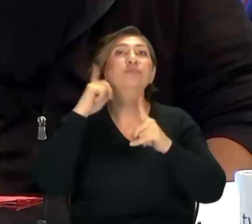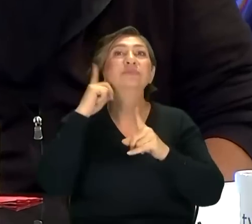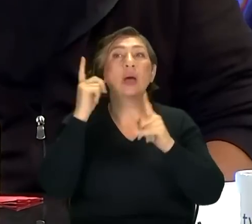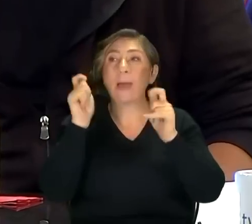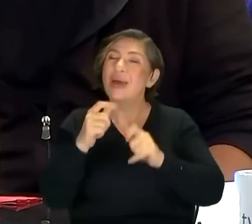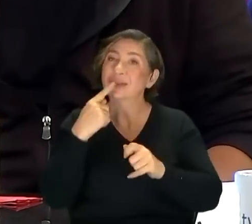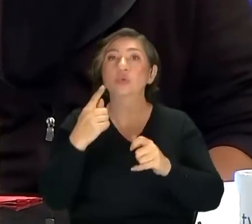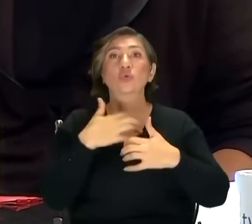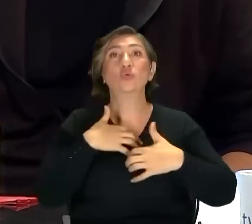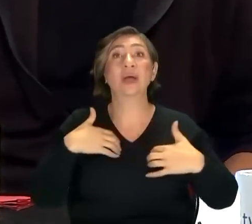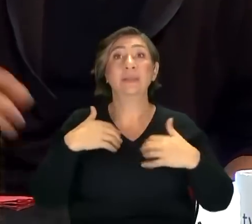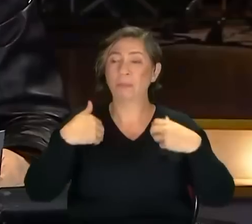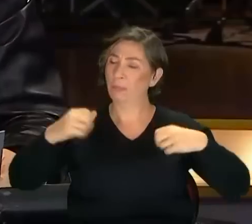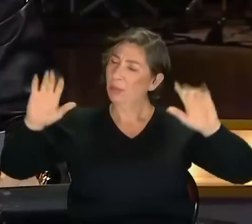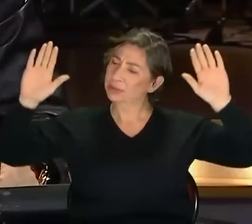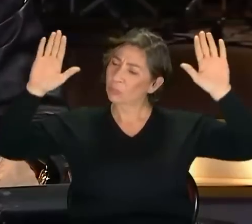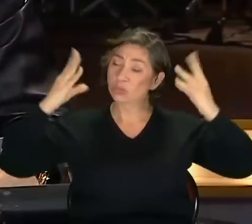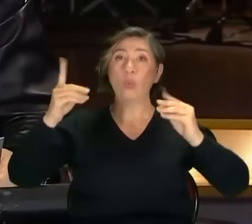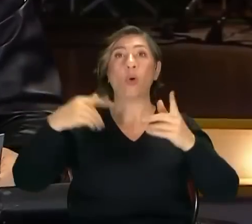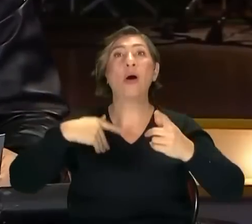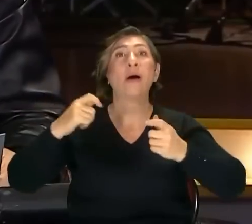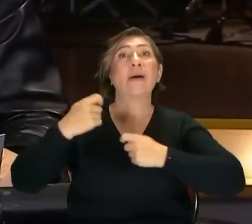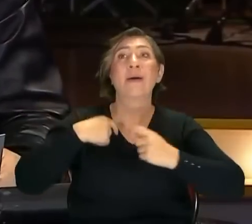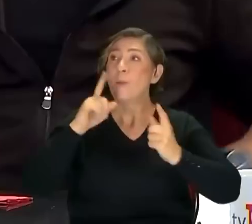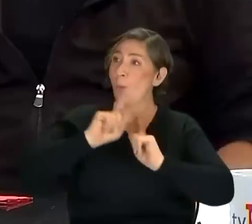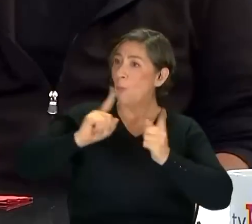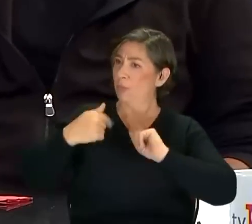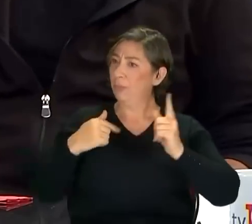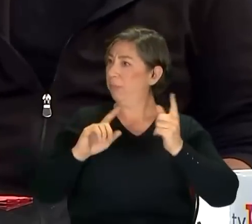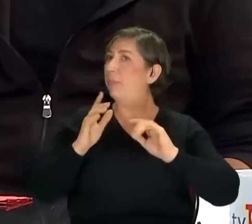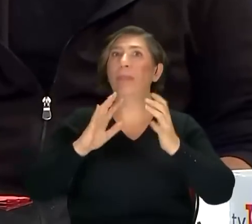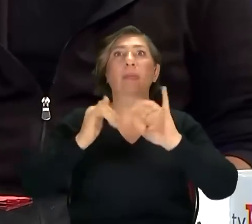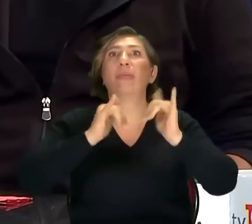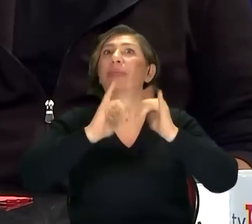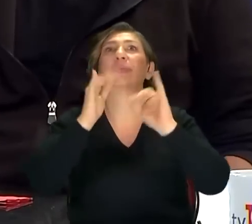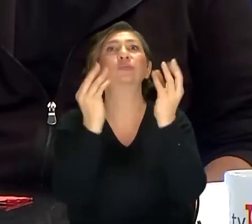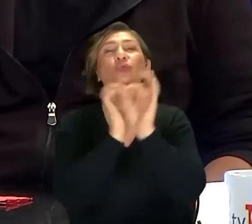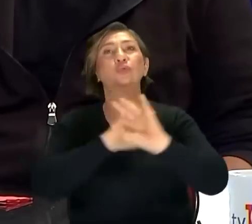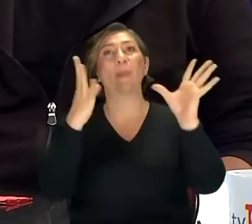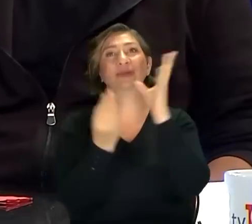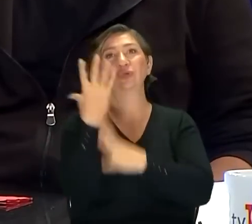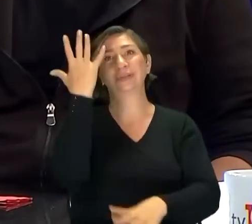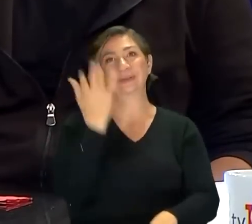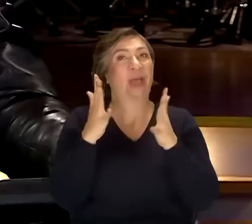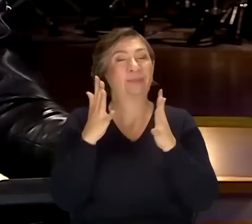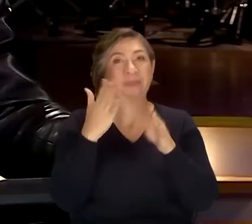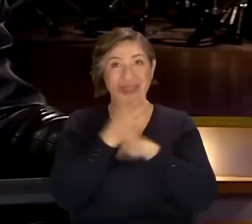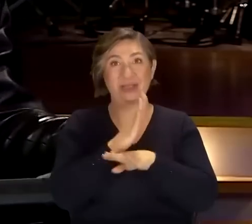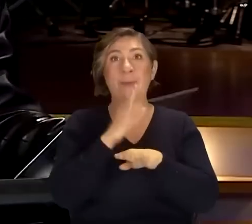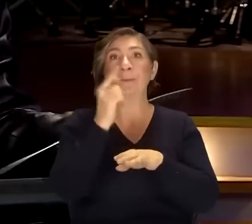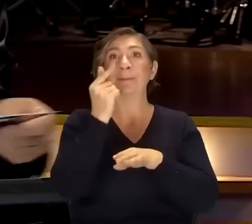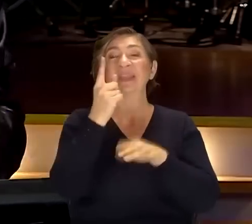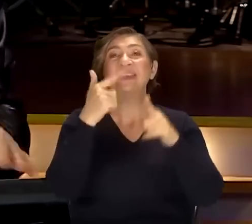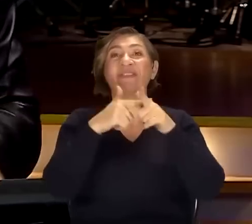dedim. Ve çok güvendim kendisine. Bıraktım kendimi. Vallahi öyle ama. Hakikaten bıraktım yani kendimi ona ve güzel bir şey çıkarttı. Sağ olsun. Şimdi